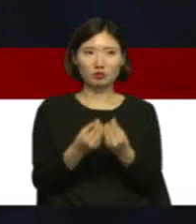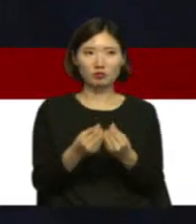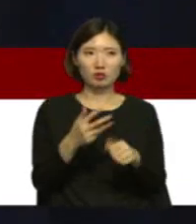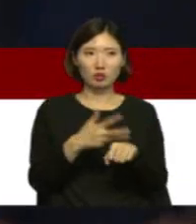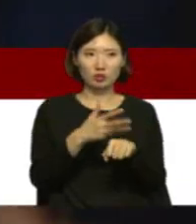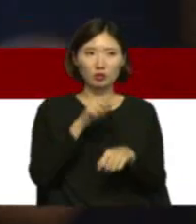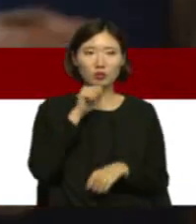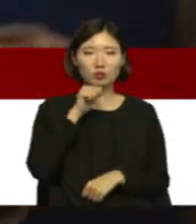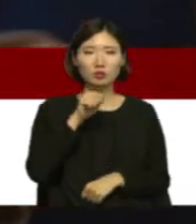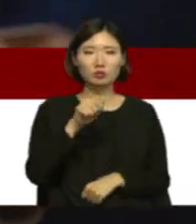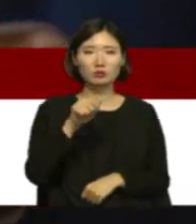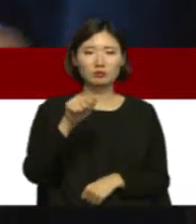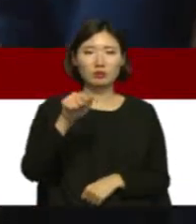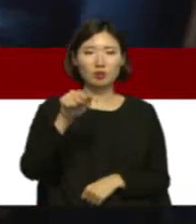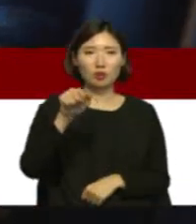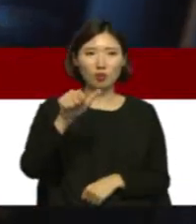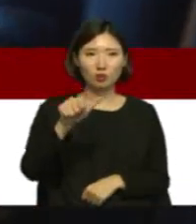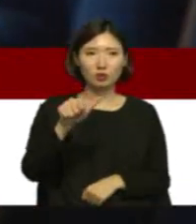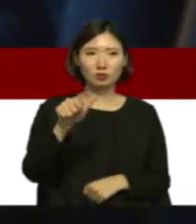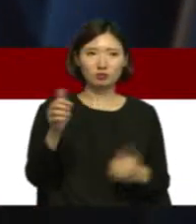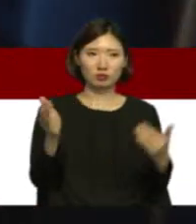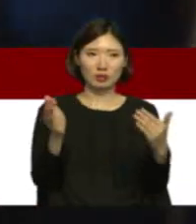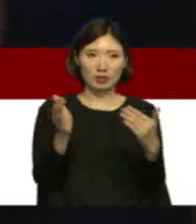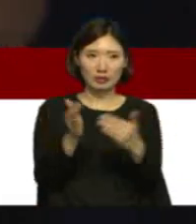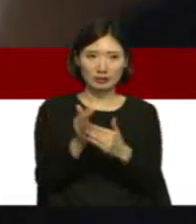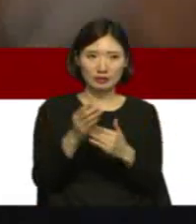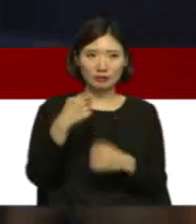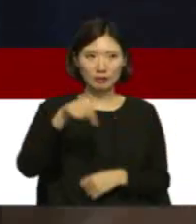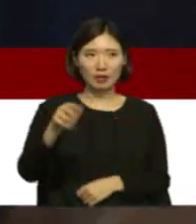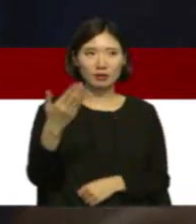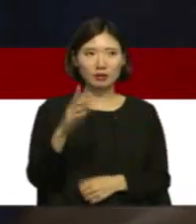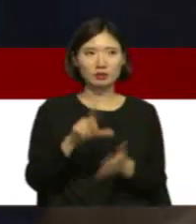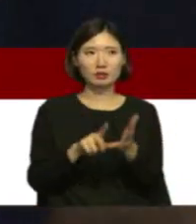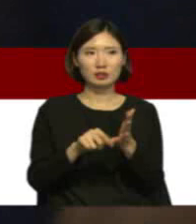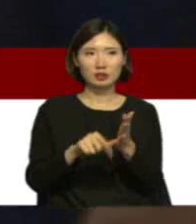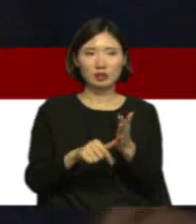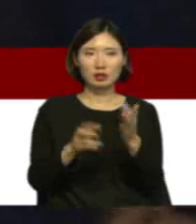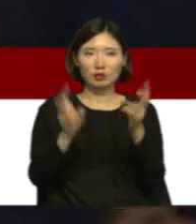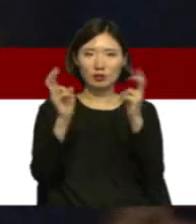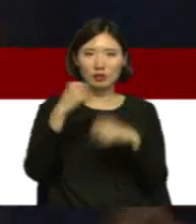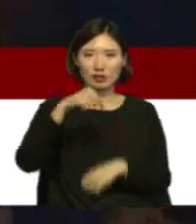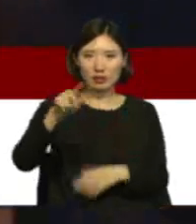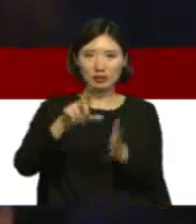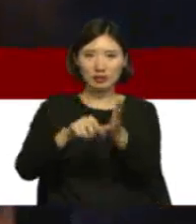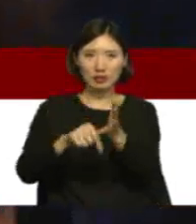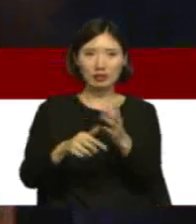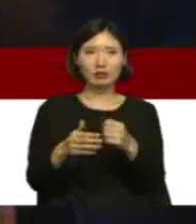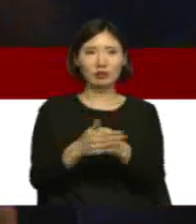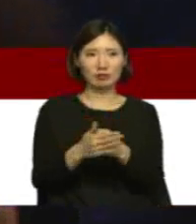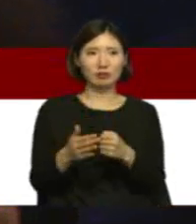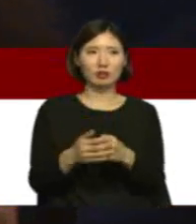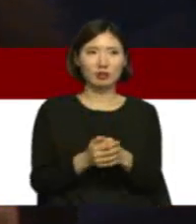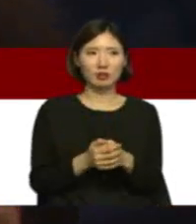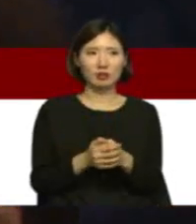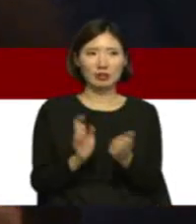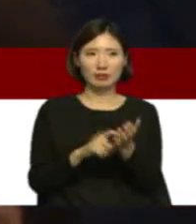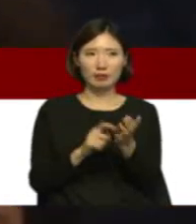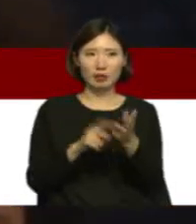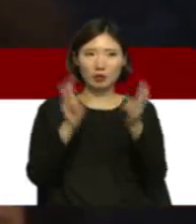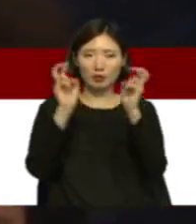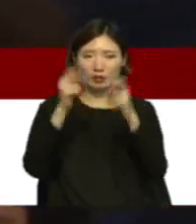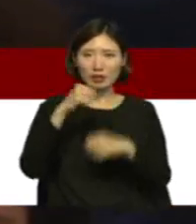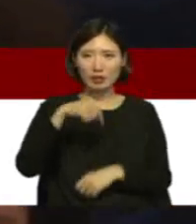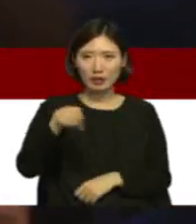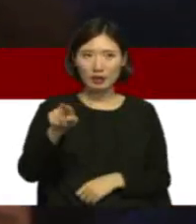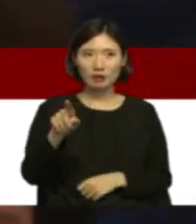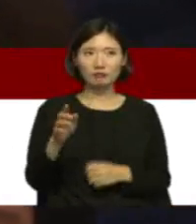8시 50분이나 55분까지 가야 되는데 그 시간에는 출근해야 되는 시간이라서 급하게 회사에